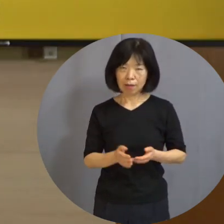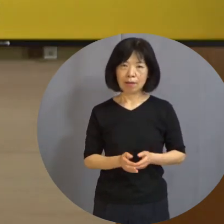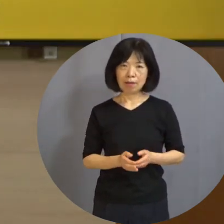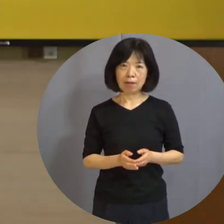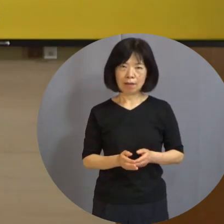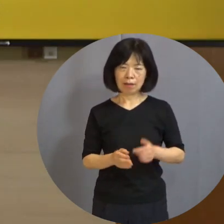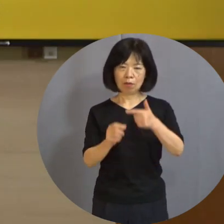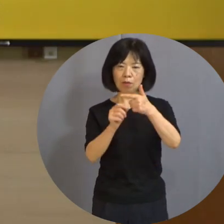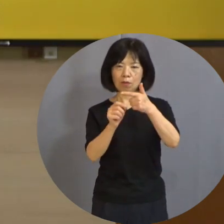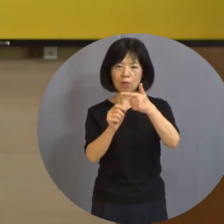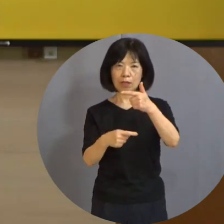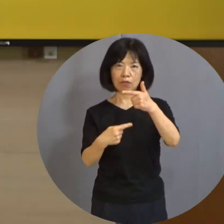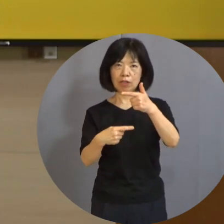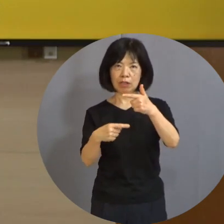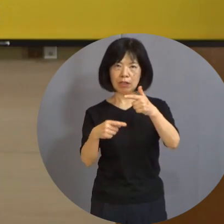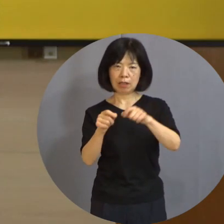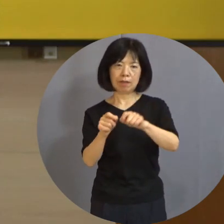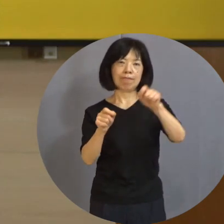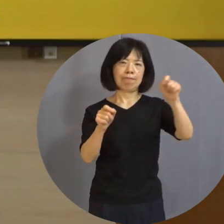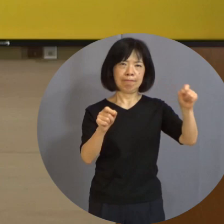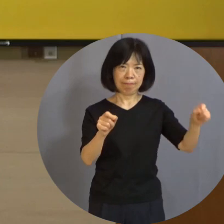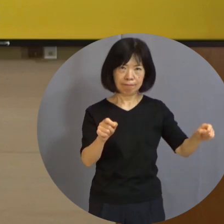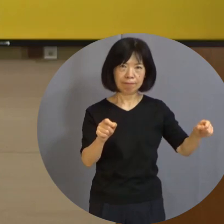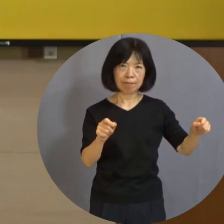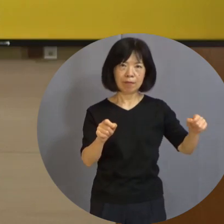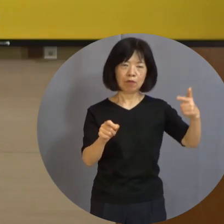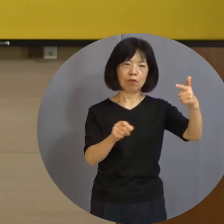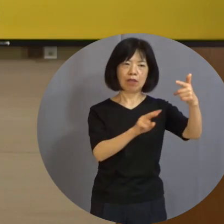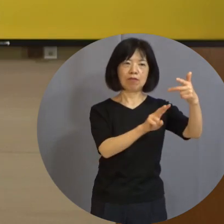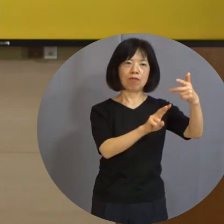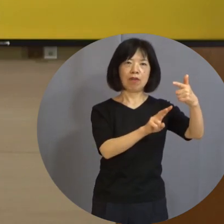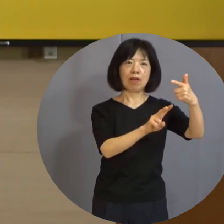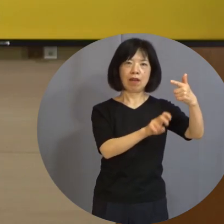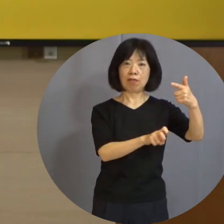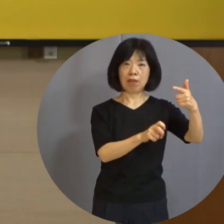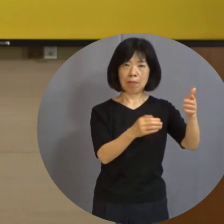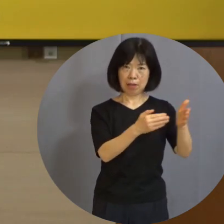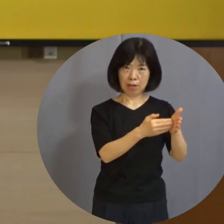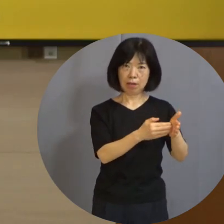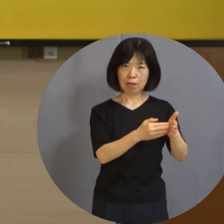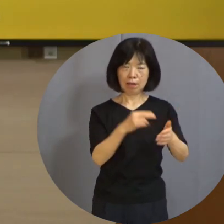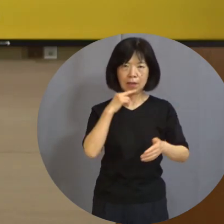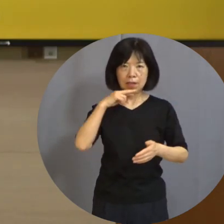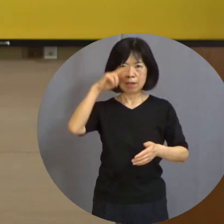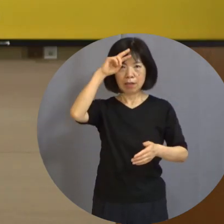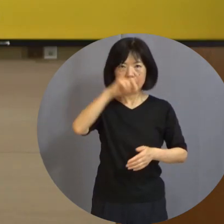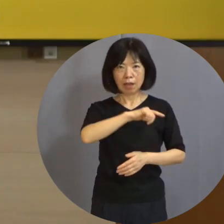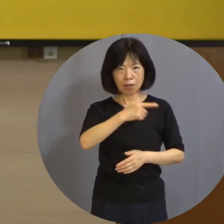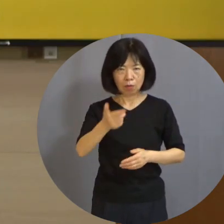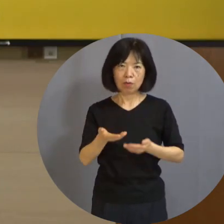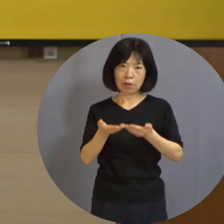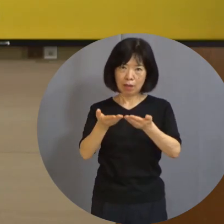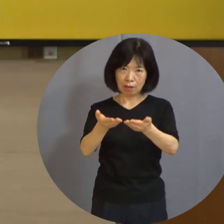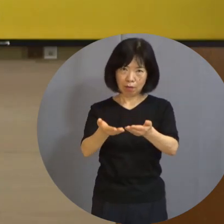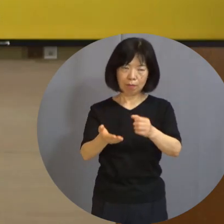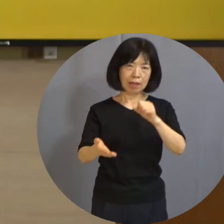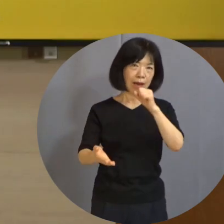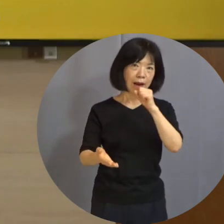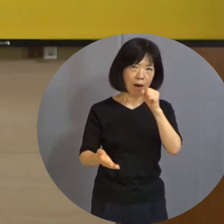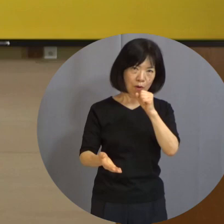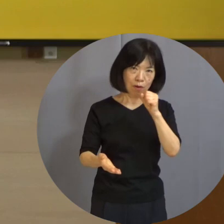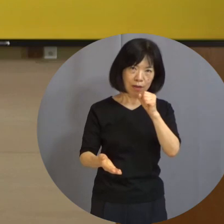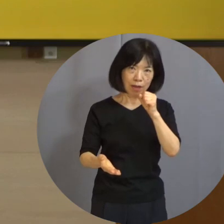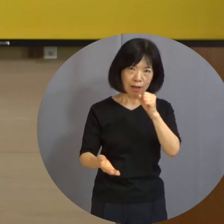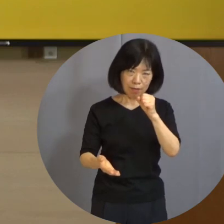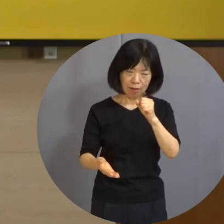再延長で6月20日まで、また酒類の提供やカラオケの提